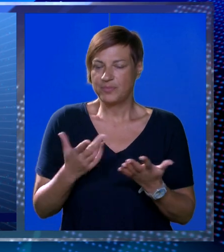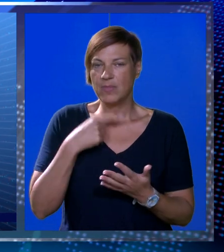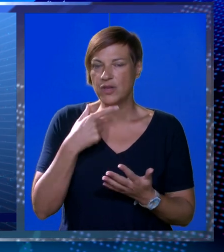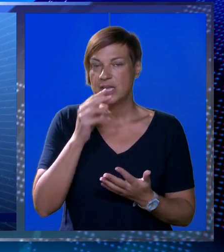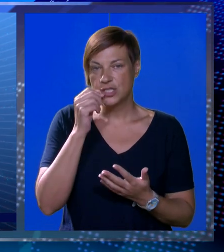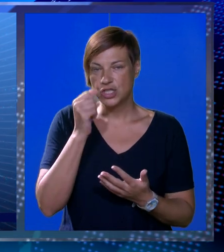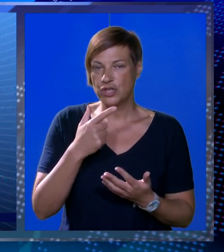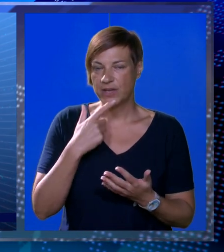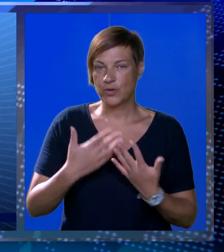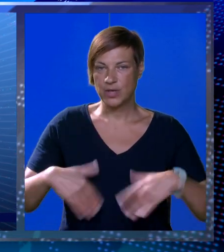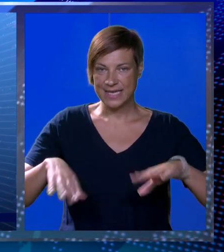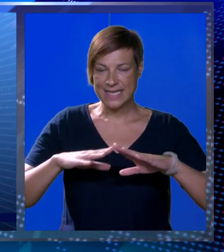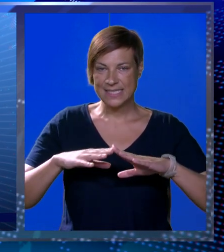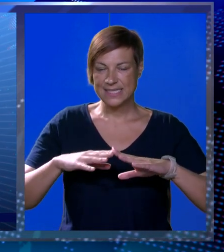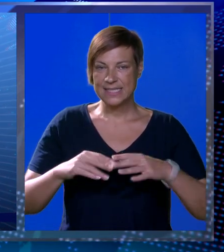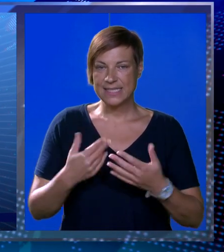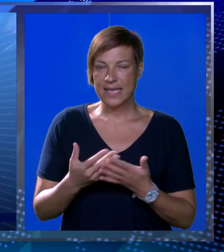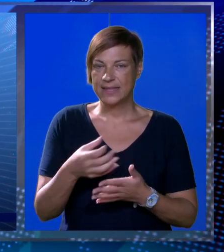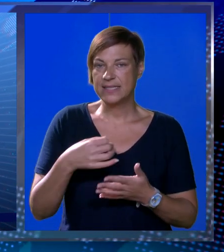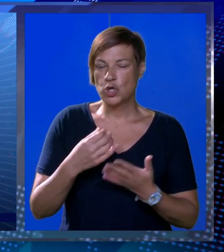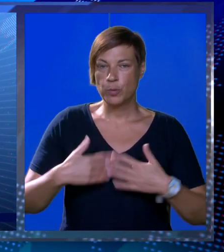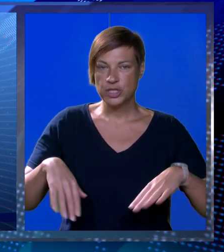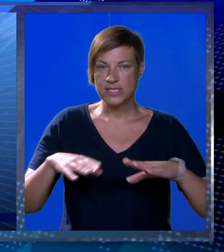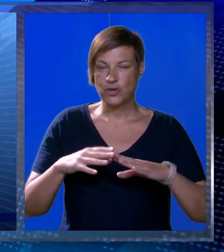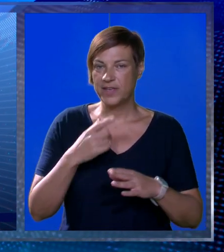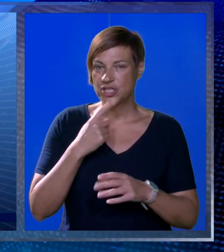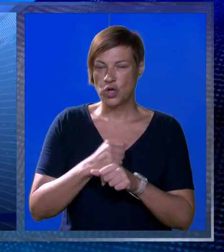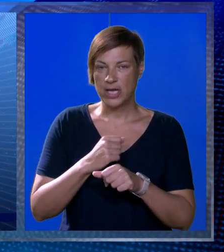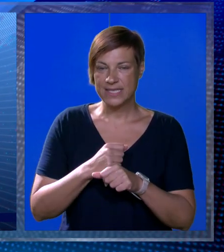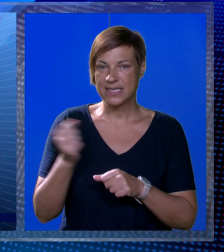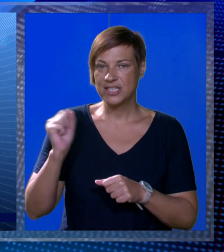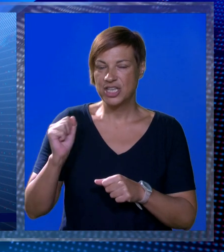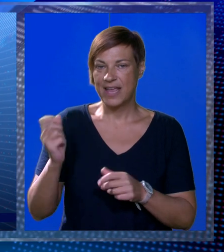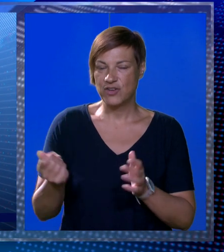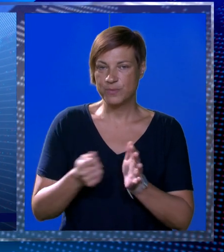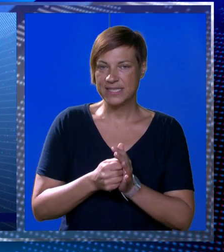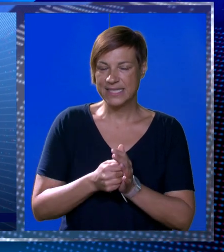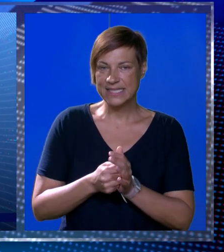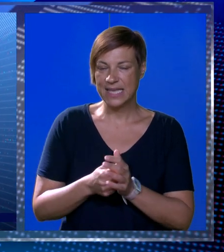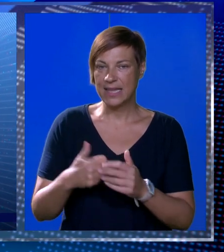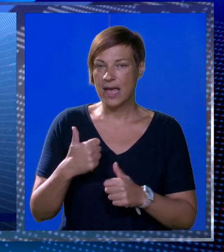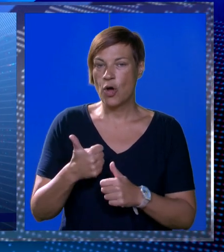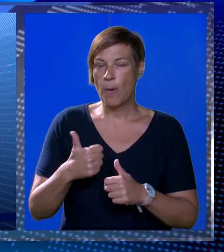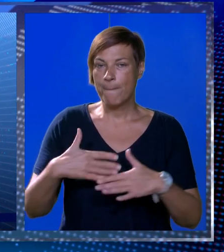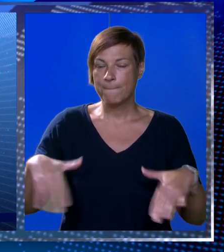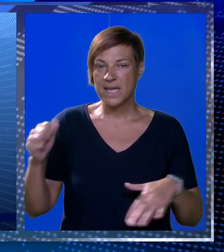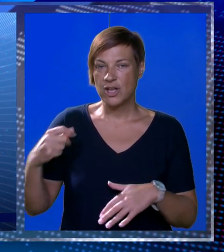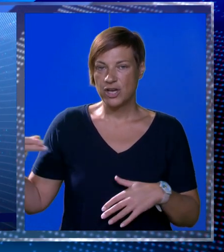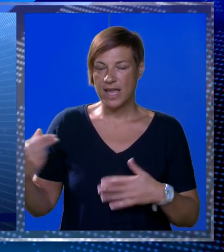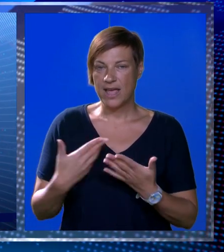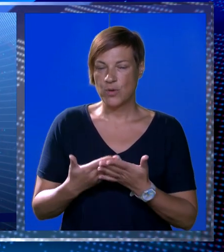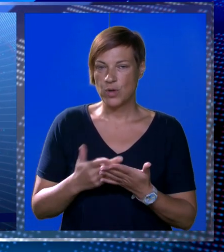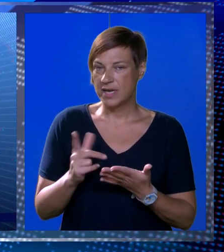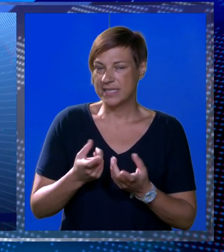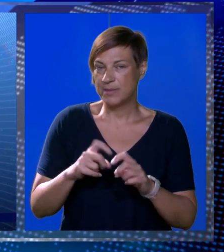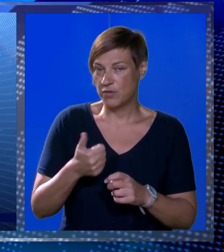Što reći o čovjeku koji na sjednici vijeća u općinskom vijećnici koja je izgrađena evropskim sredstvima odbrio neura bespovratno kaže